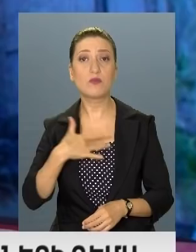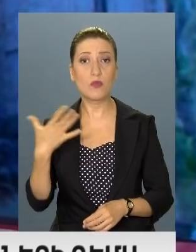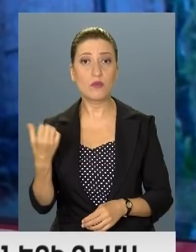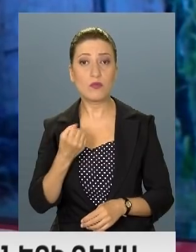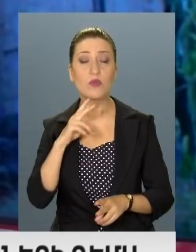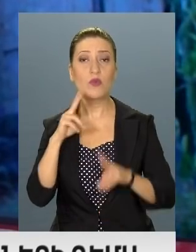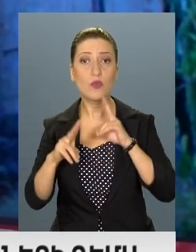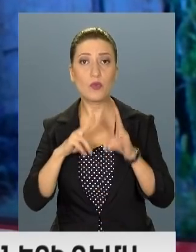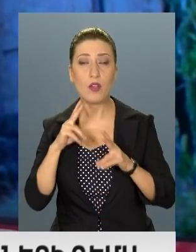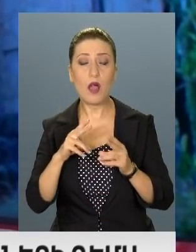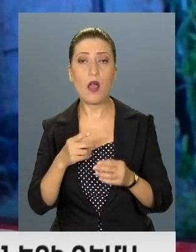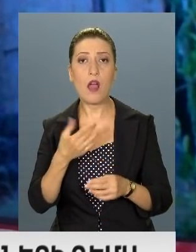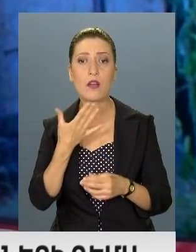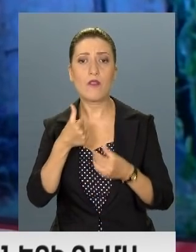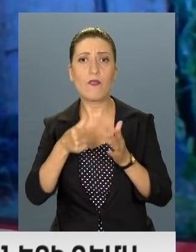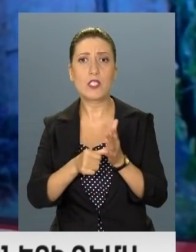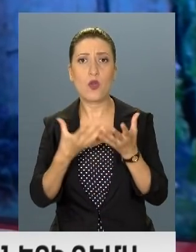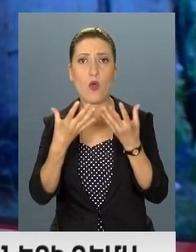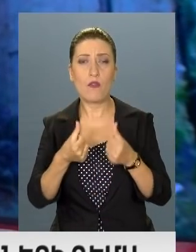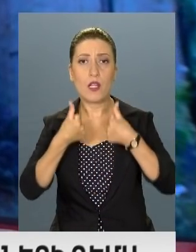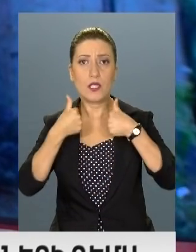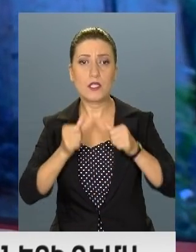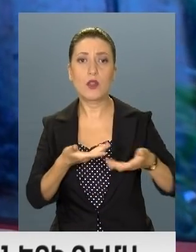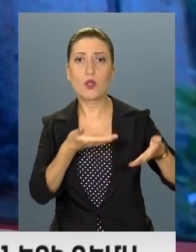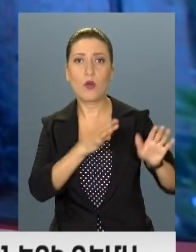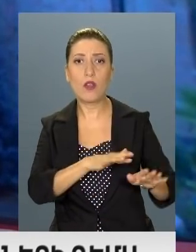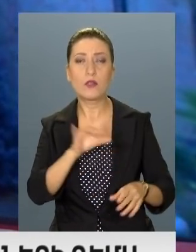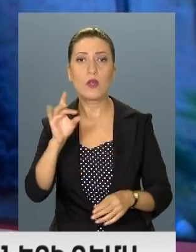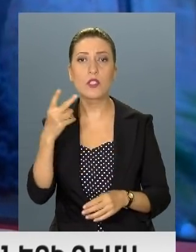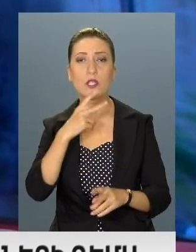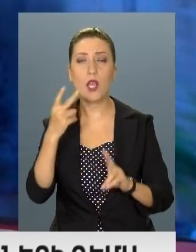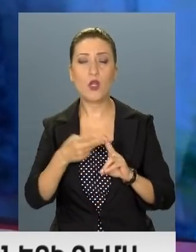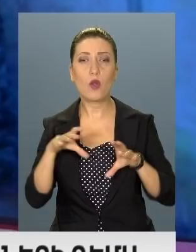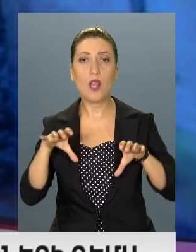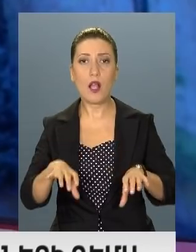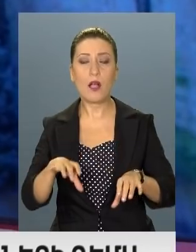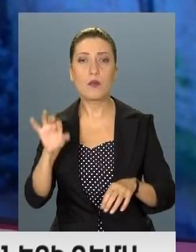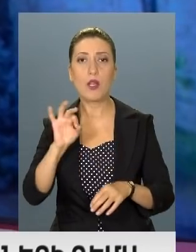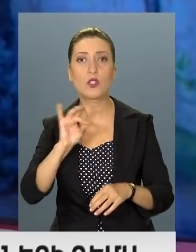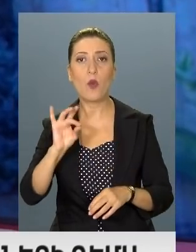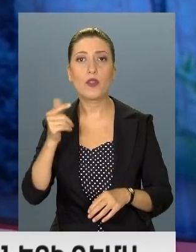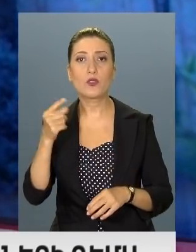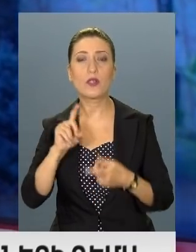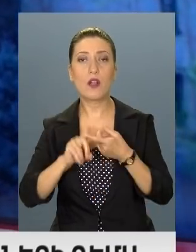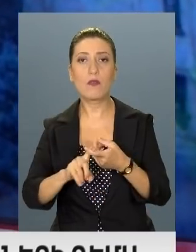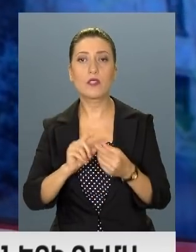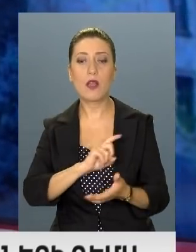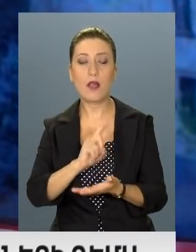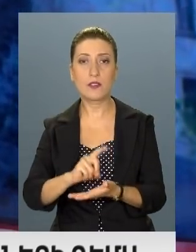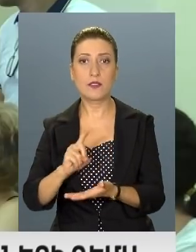լրագրողները ազգային վեցօրյա աշխատանքը թողած երկրորդ նախագահին վերաբերվող հարցեր են տալիս։ Կարինե Մանգասարյանի